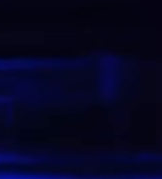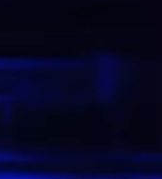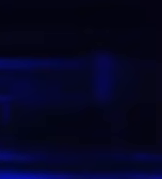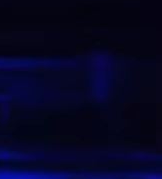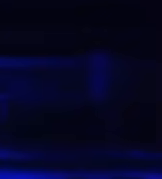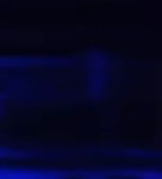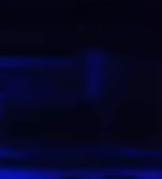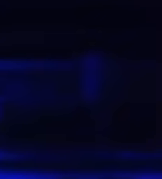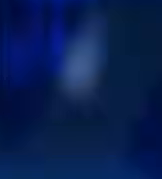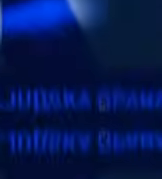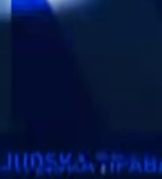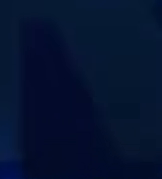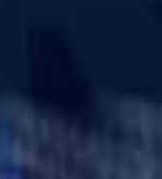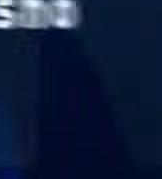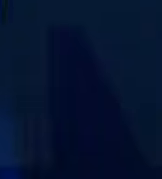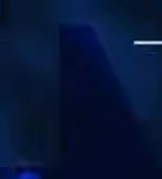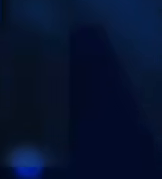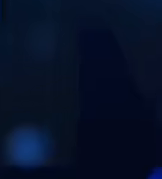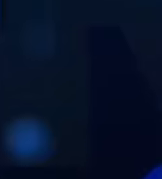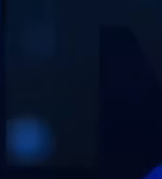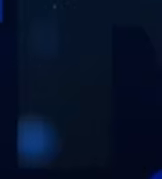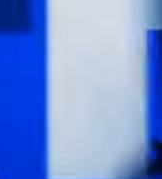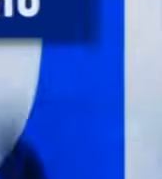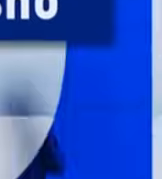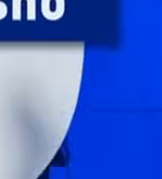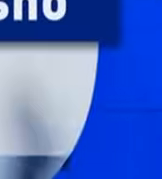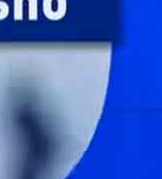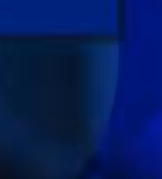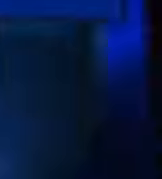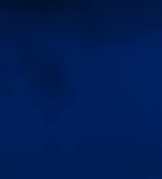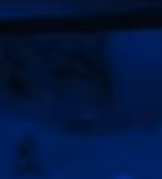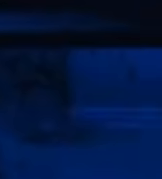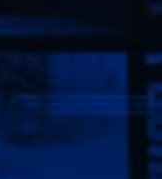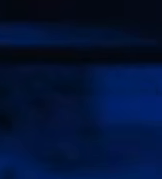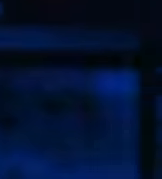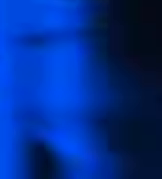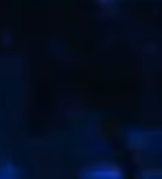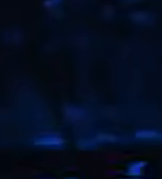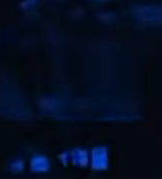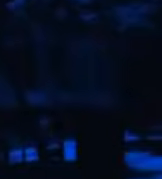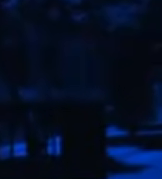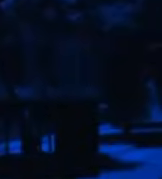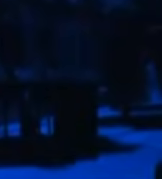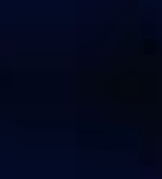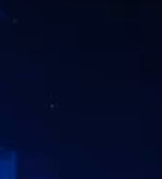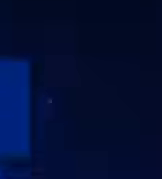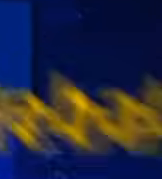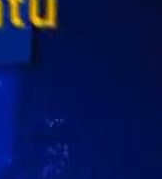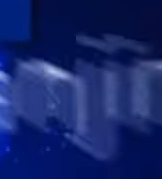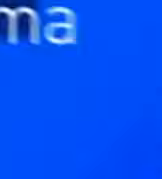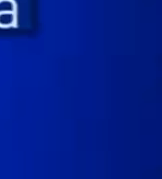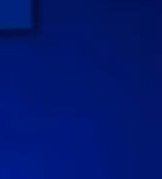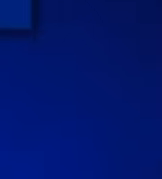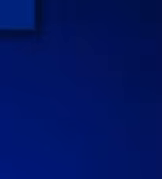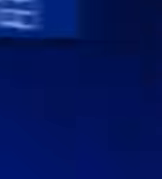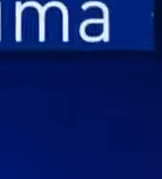Zašto BHRT informiše tačno, kontinuirano i nepristrasno, objašnjava društvene fenomene, omogućava javnu